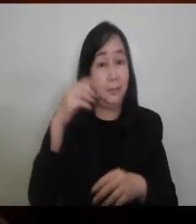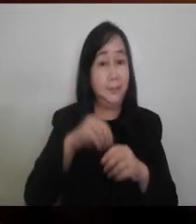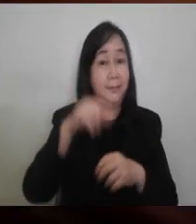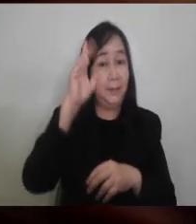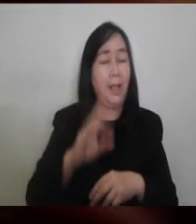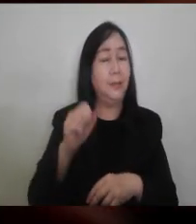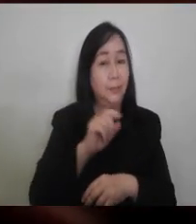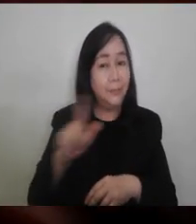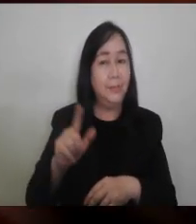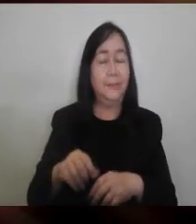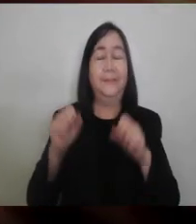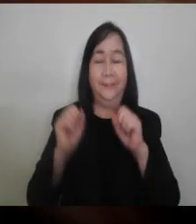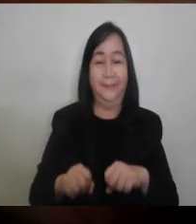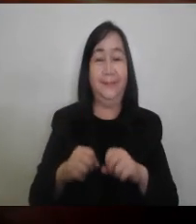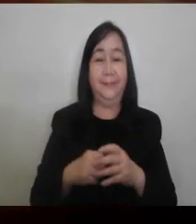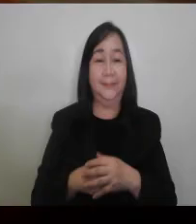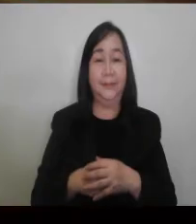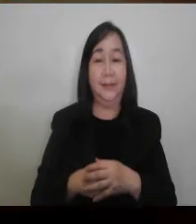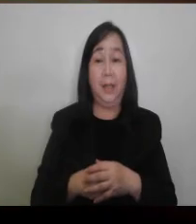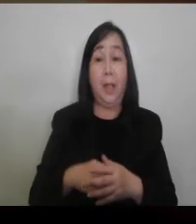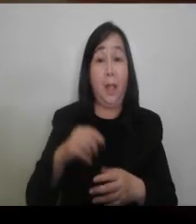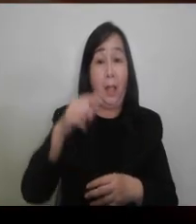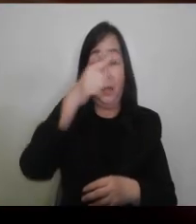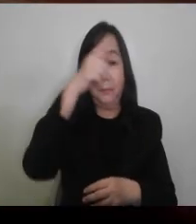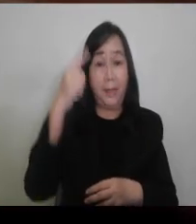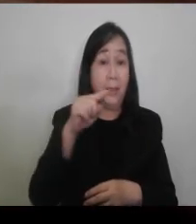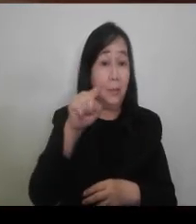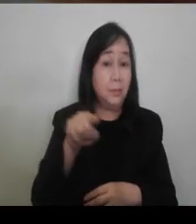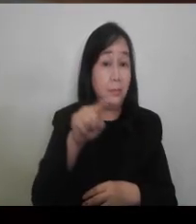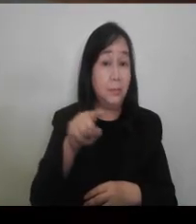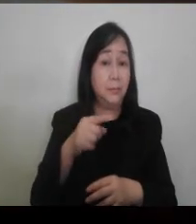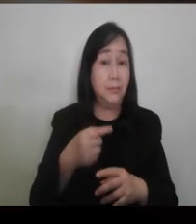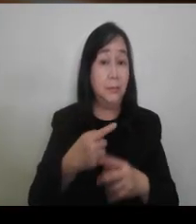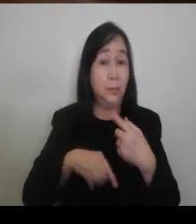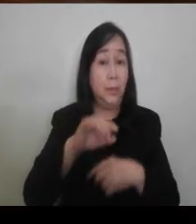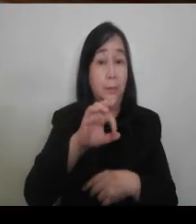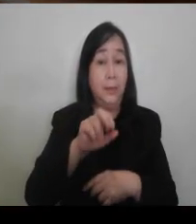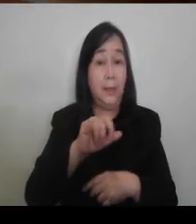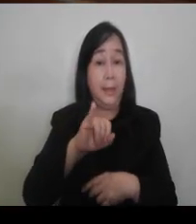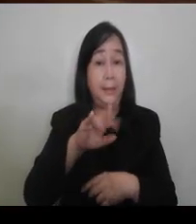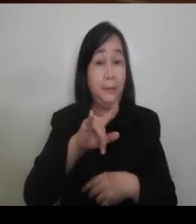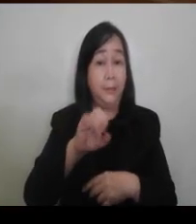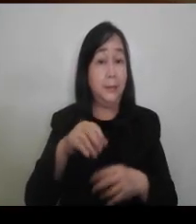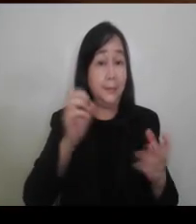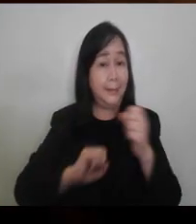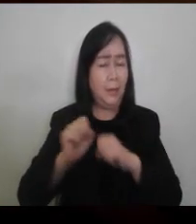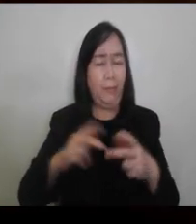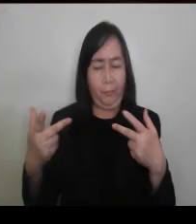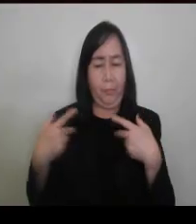Sapagkat sa Diyos, lahat ay posible. Ang black hole, ayon sa IFL Science, ay